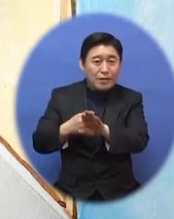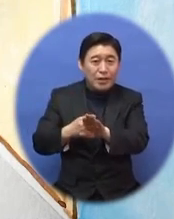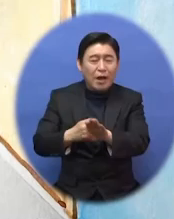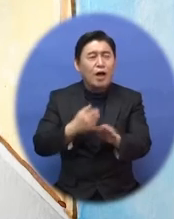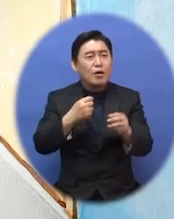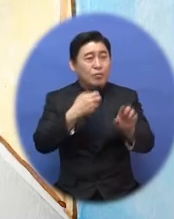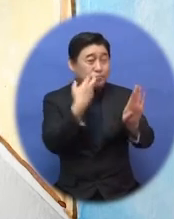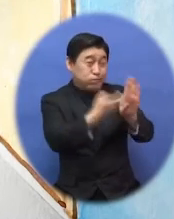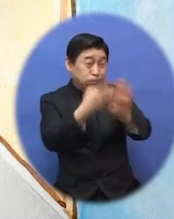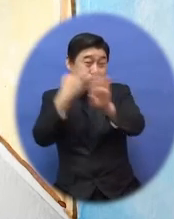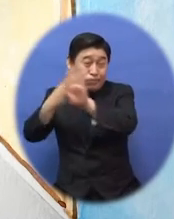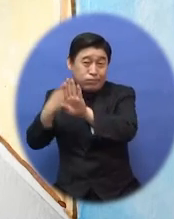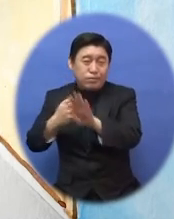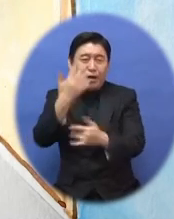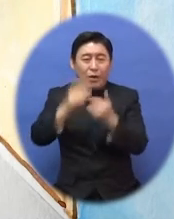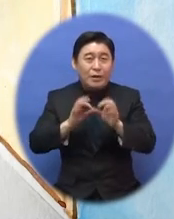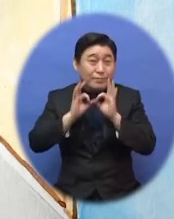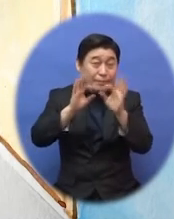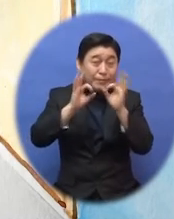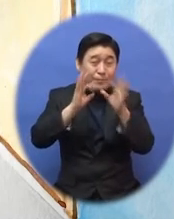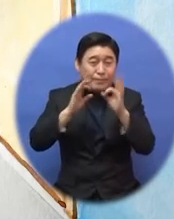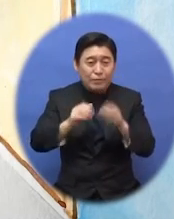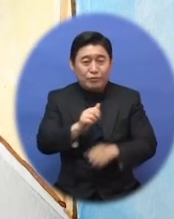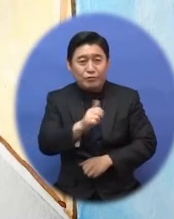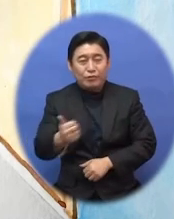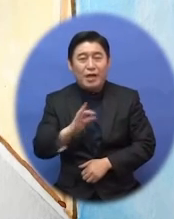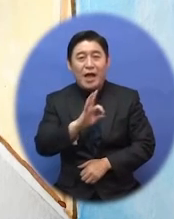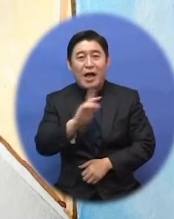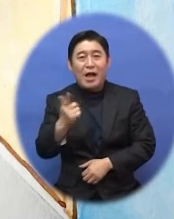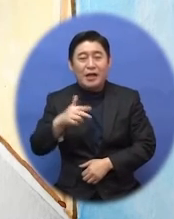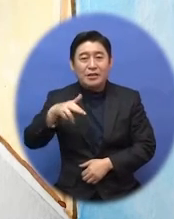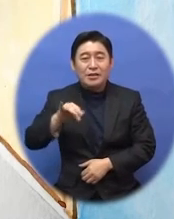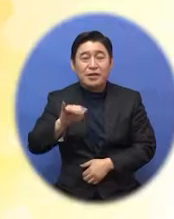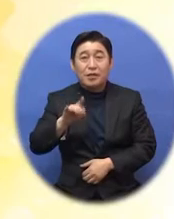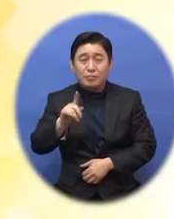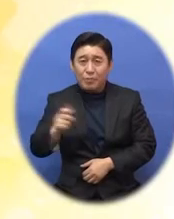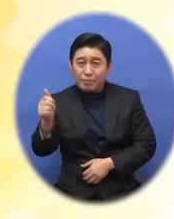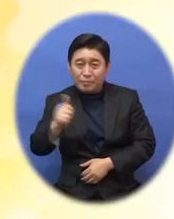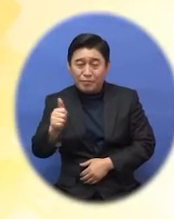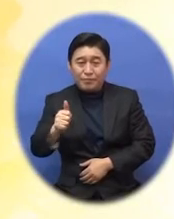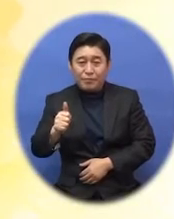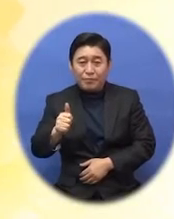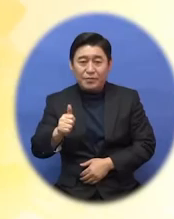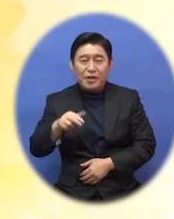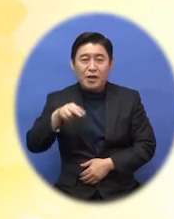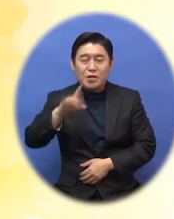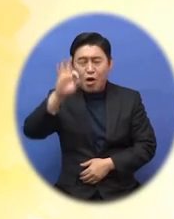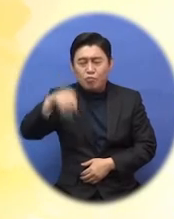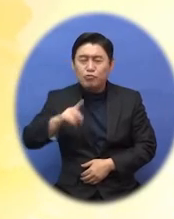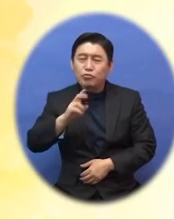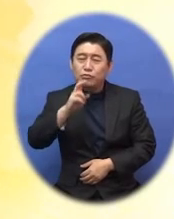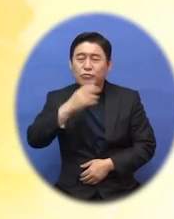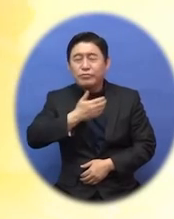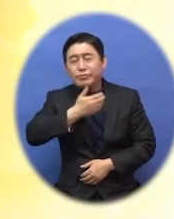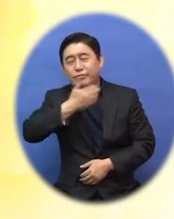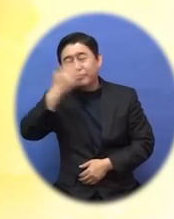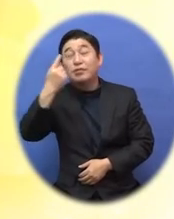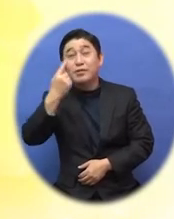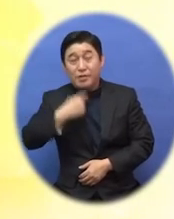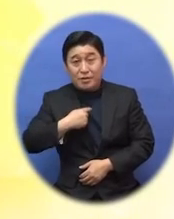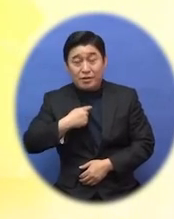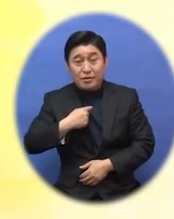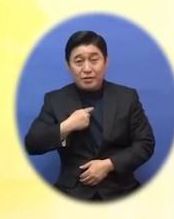일일이 문을 두드리며 화재를 알린 고 안치범 씨는 성우를 꿈꾸는 평범한